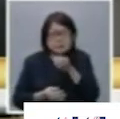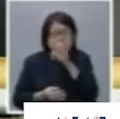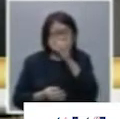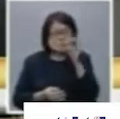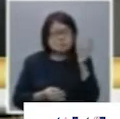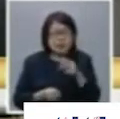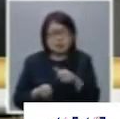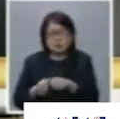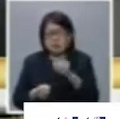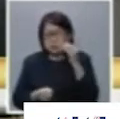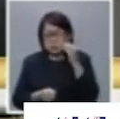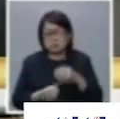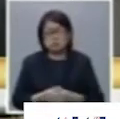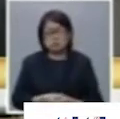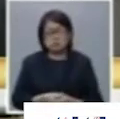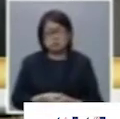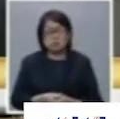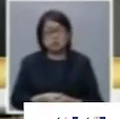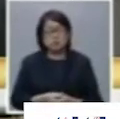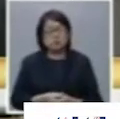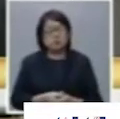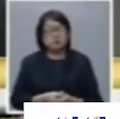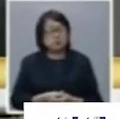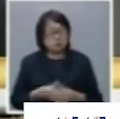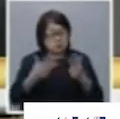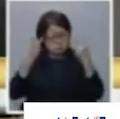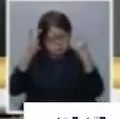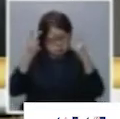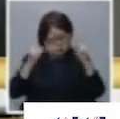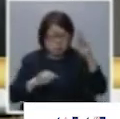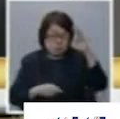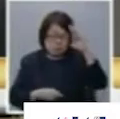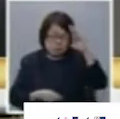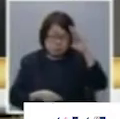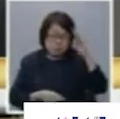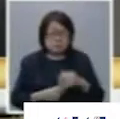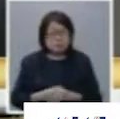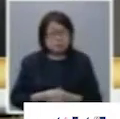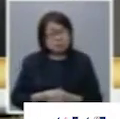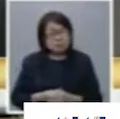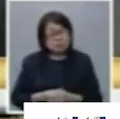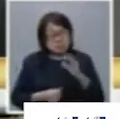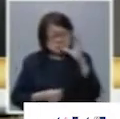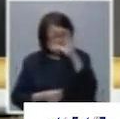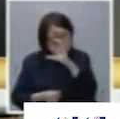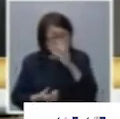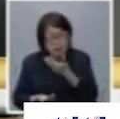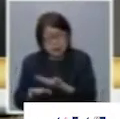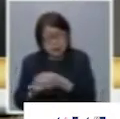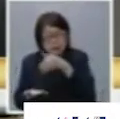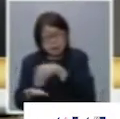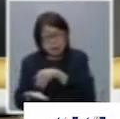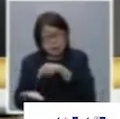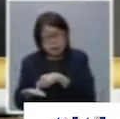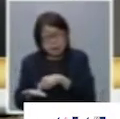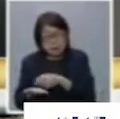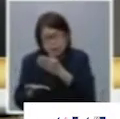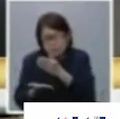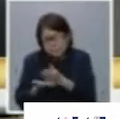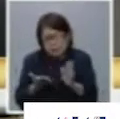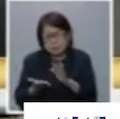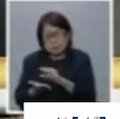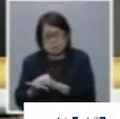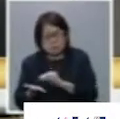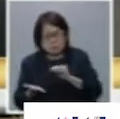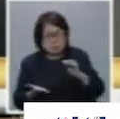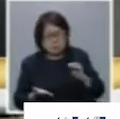ลนะครับท่านประยุทธ์ถ้าท่านสามารถที่จะจัดสรรงบกลางนี้นะครับไปอุดหนุนเพราะว่